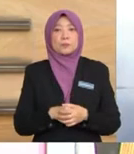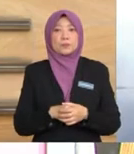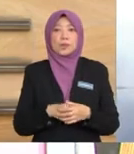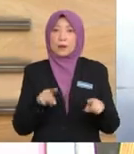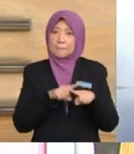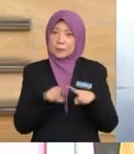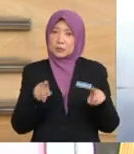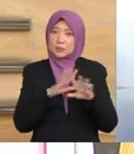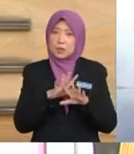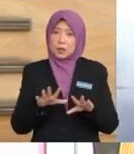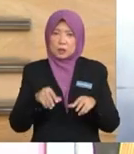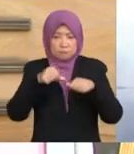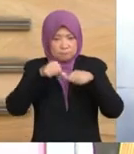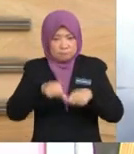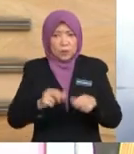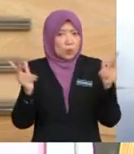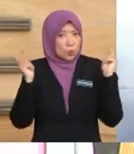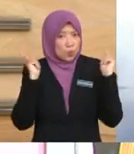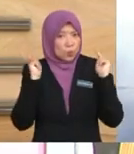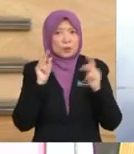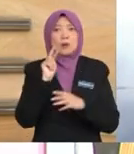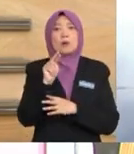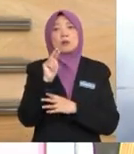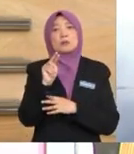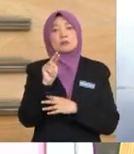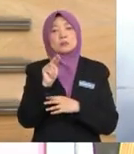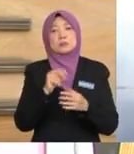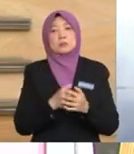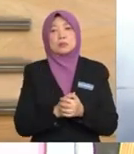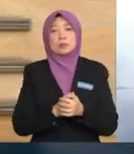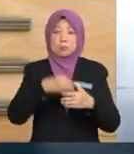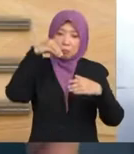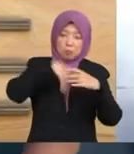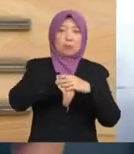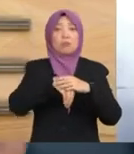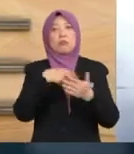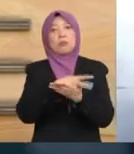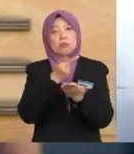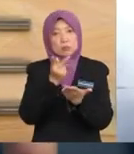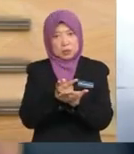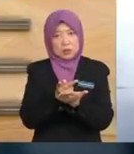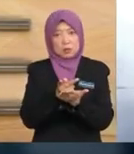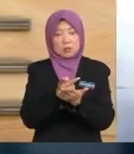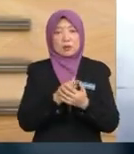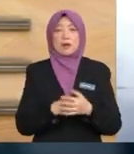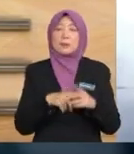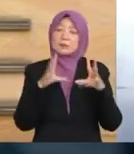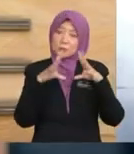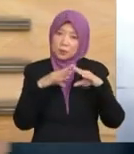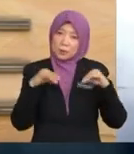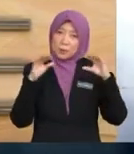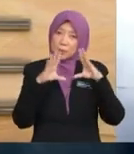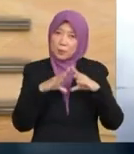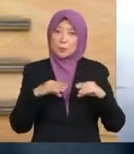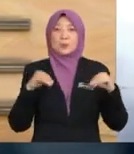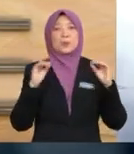jangan tekan kuat-kuat tau. Nanti tembus pula dekat kek. Oh, kena dengan berhati-hati dan lemah lembut ya cikgu. Buat kek ni memang